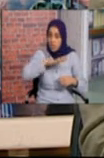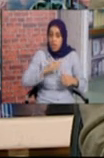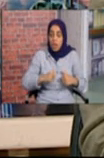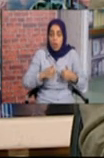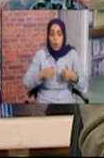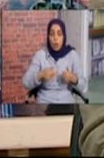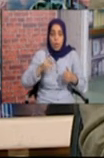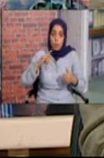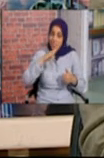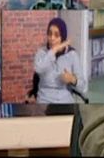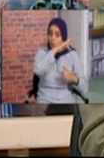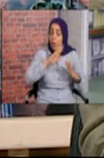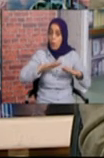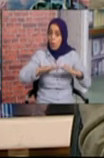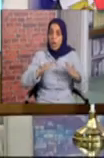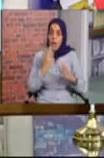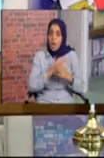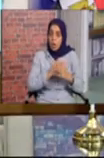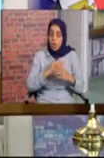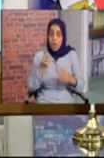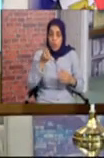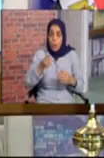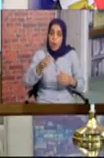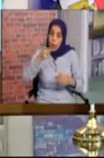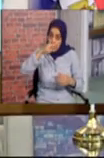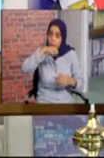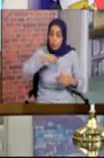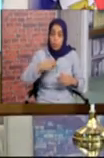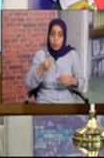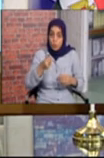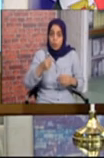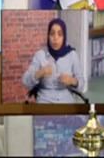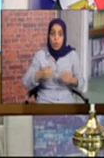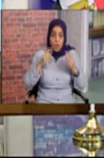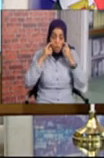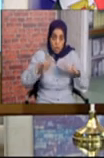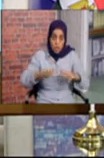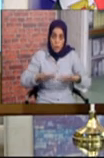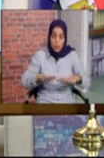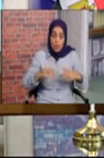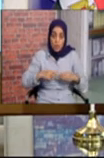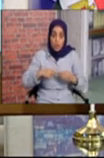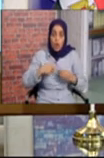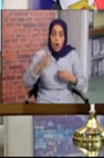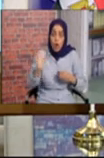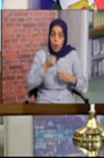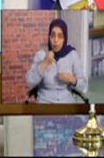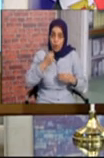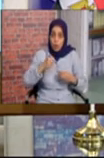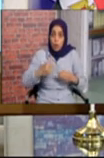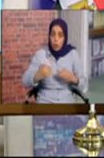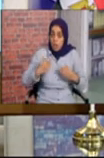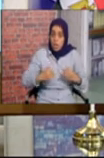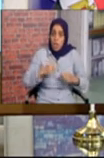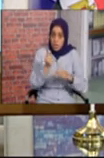خارج بره علشان يكون إيه قرش عشان يعيش بيه. طب ما أنا أوفر ده في إن أنا أأهله